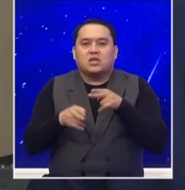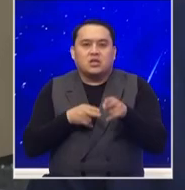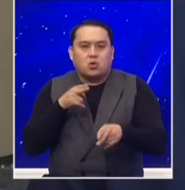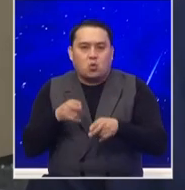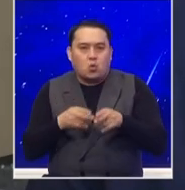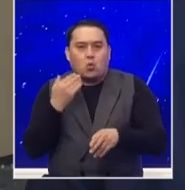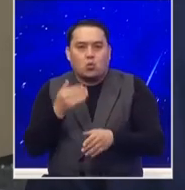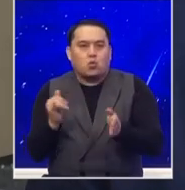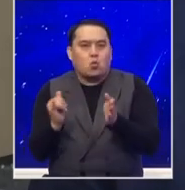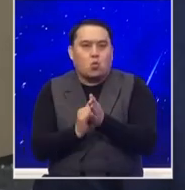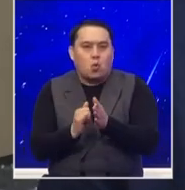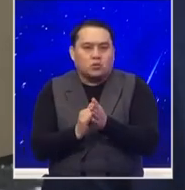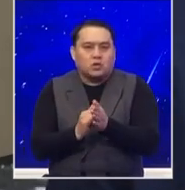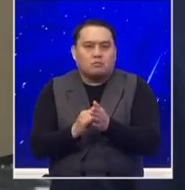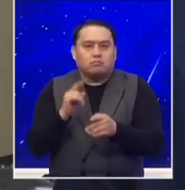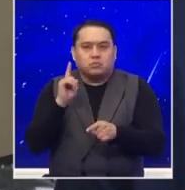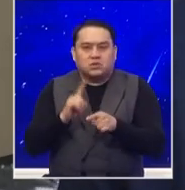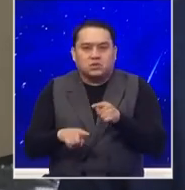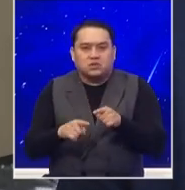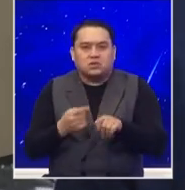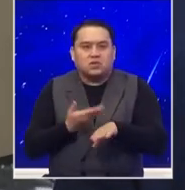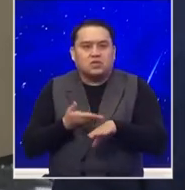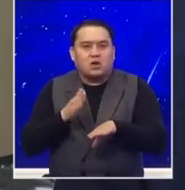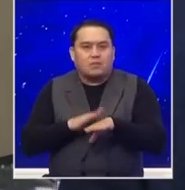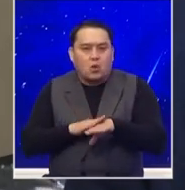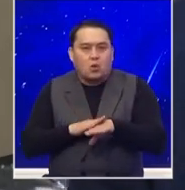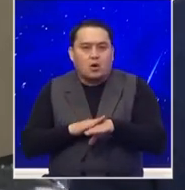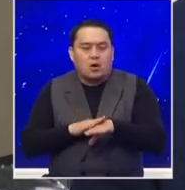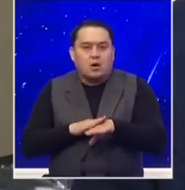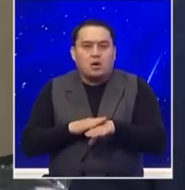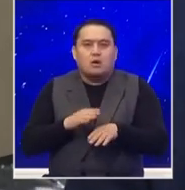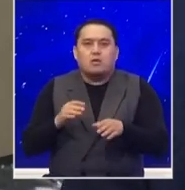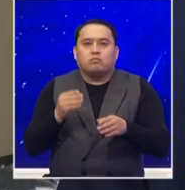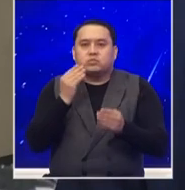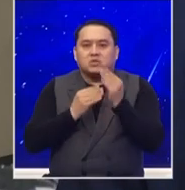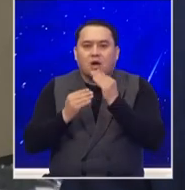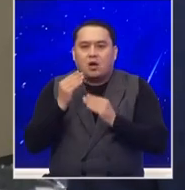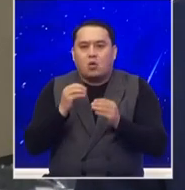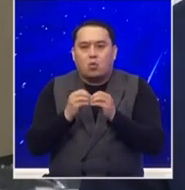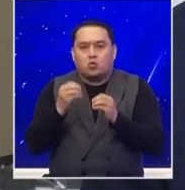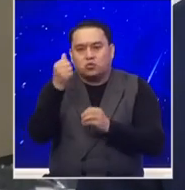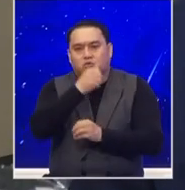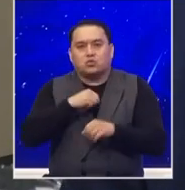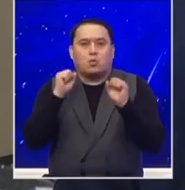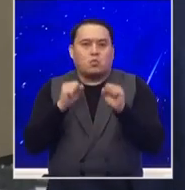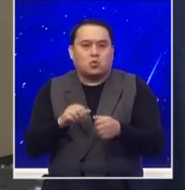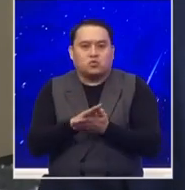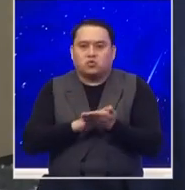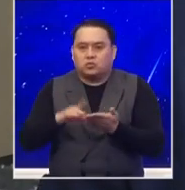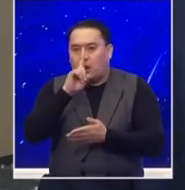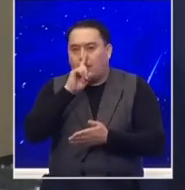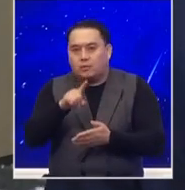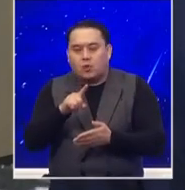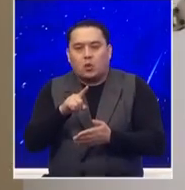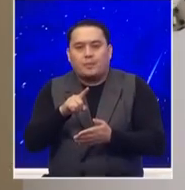тұрғыдан оны орнату сырқат үшін бейімделіп кету қиынға соғады. Дегенмен протездің өзі ондаған жылға жарамды, оған ештеңе болмайды.